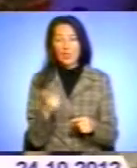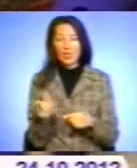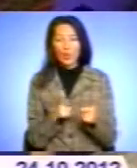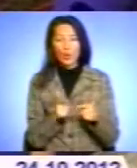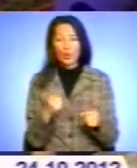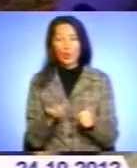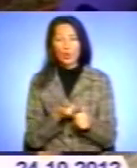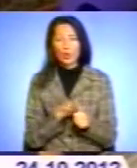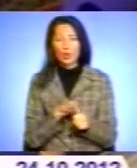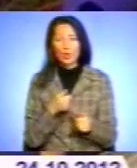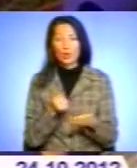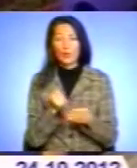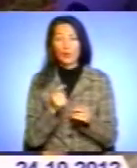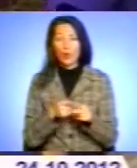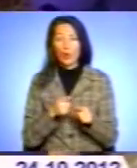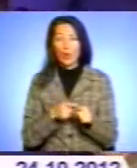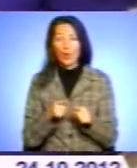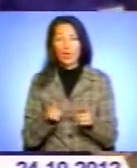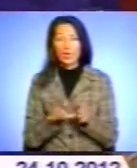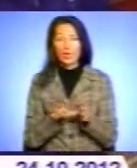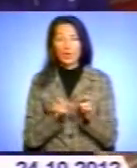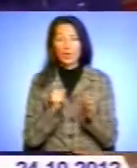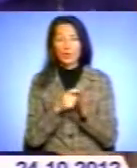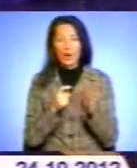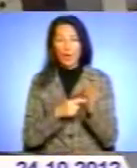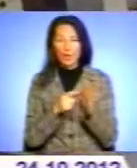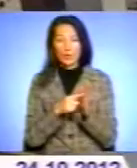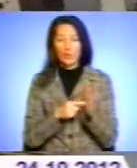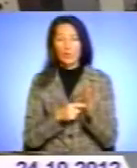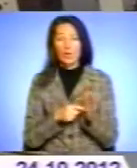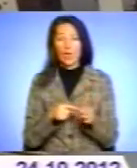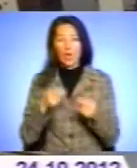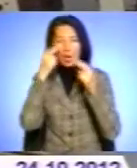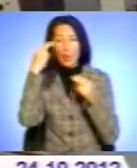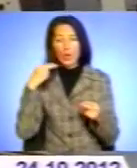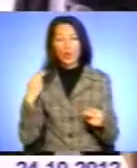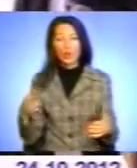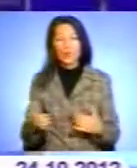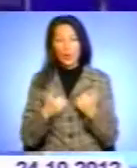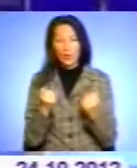електрозварювальників, навчально-виробничу оранжерею та тренажер для підготовки водолазів і матросів-рятувальників.